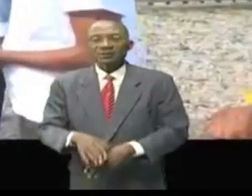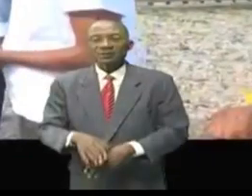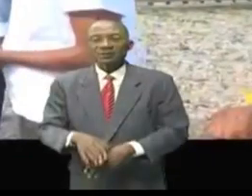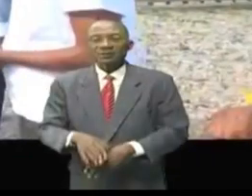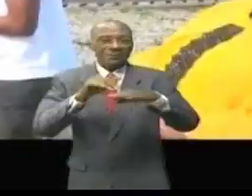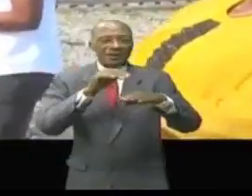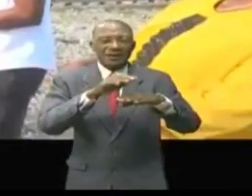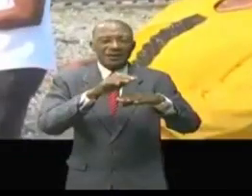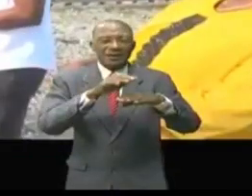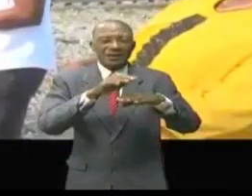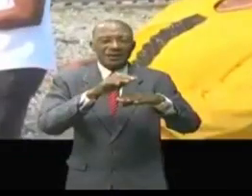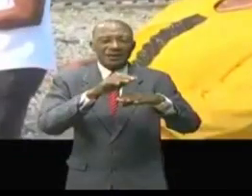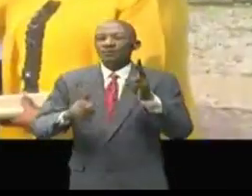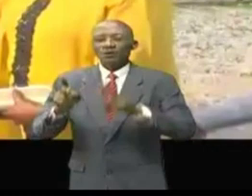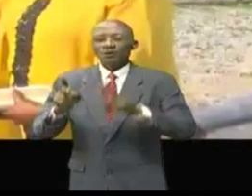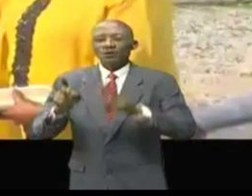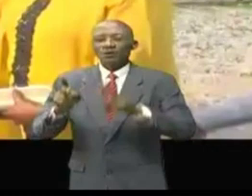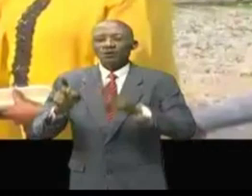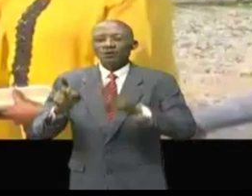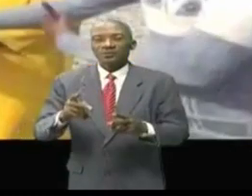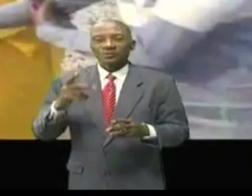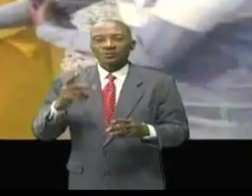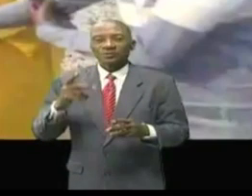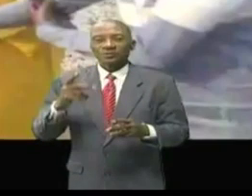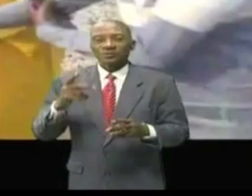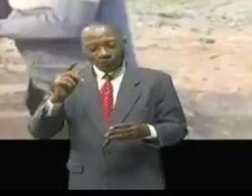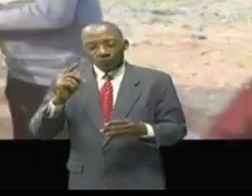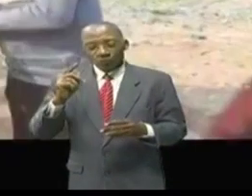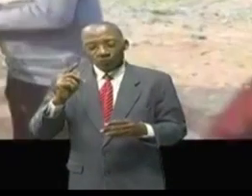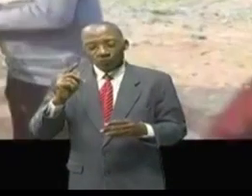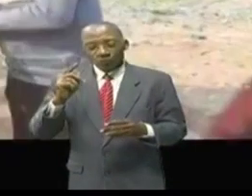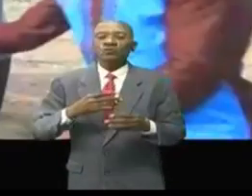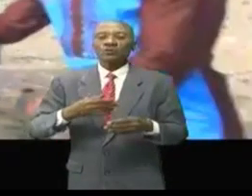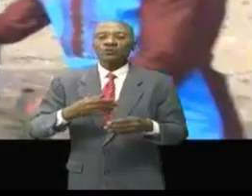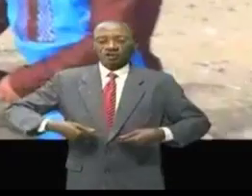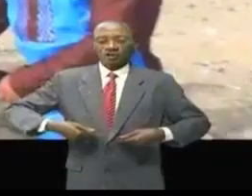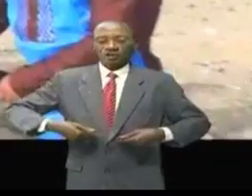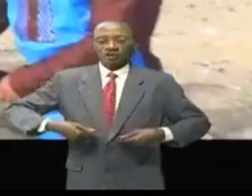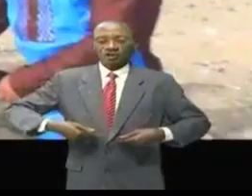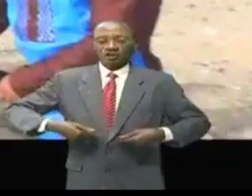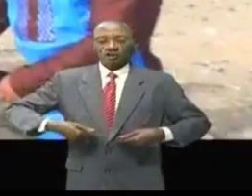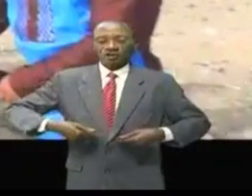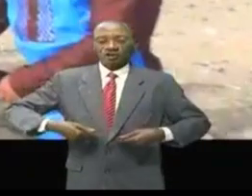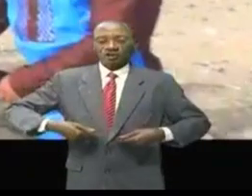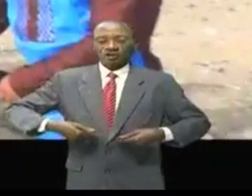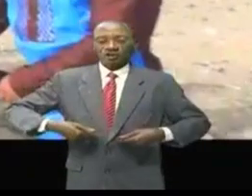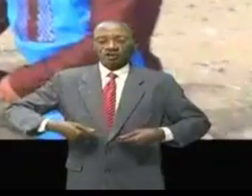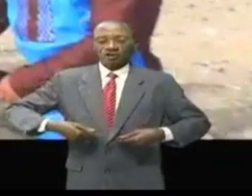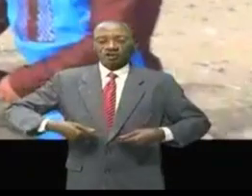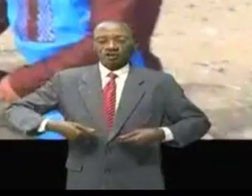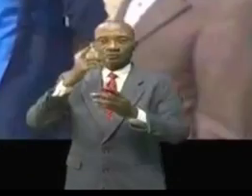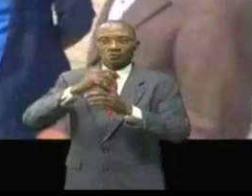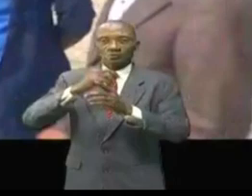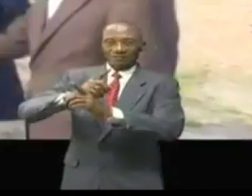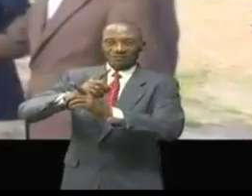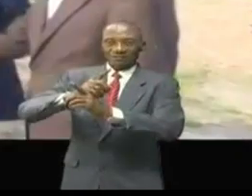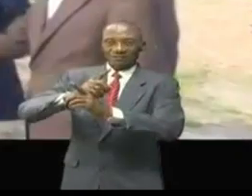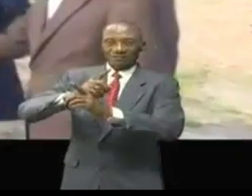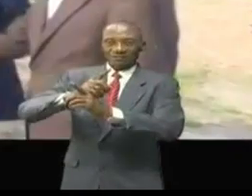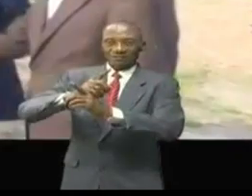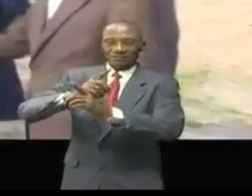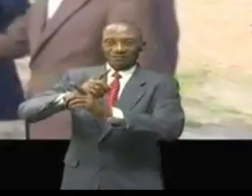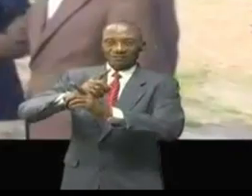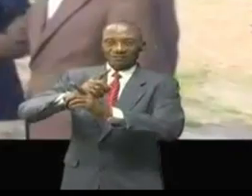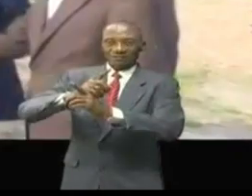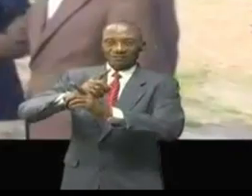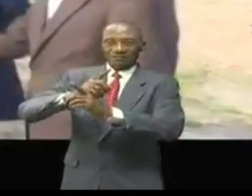lancé par le chef de l'État Félix Antoine Tshisekedi Tshilombo, commandant suprême des forces armées et de la police nationale congolaise, pour le soutien